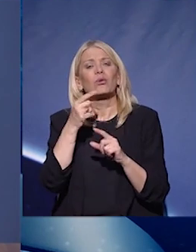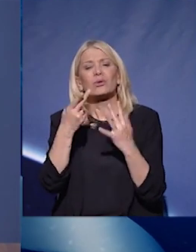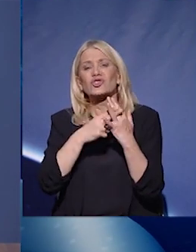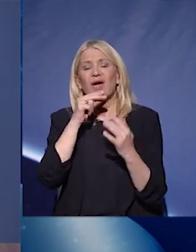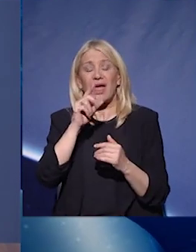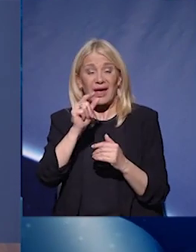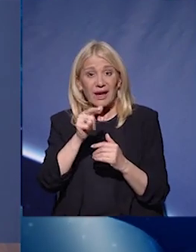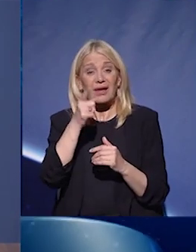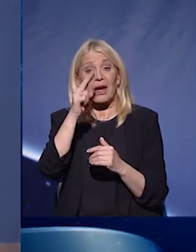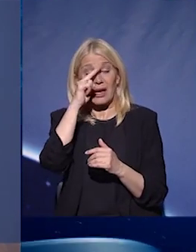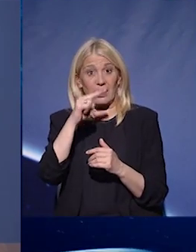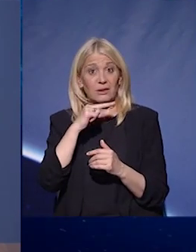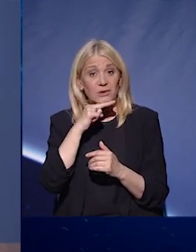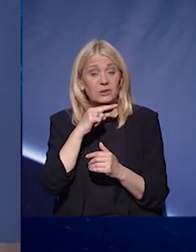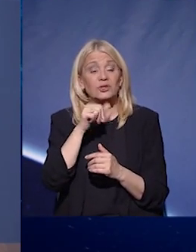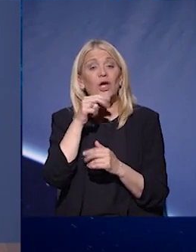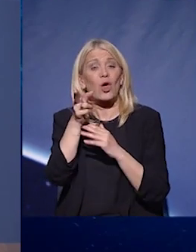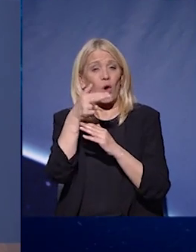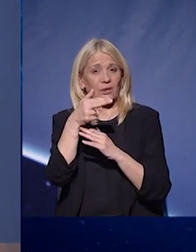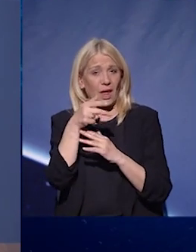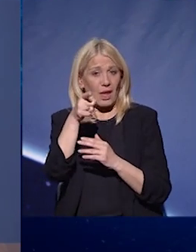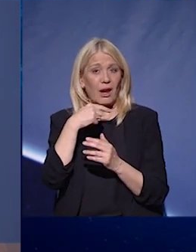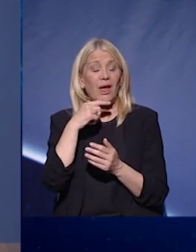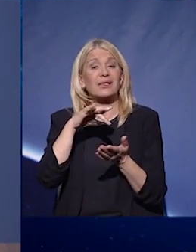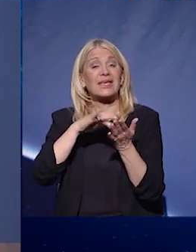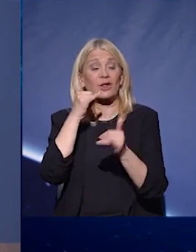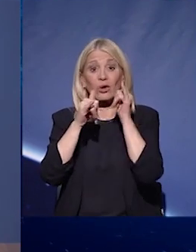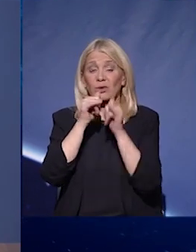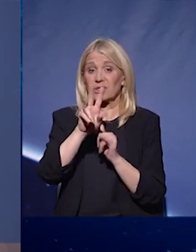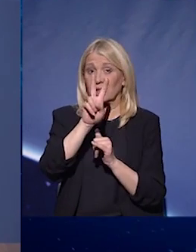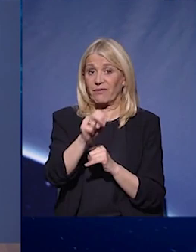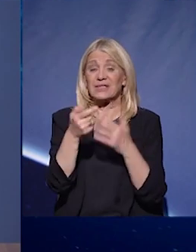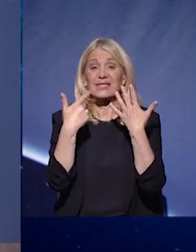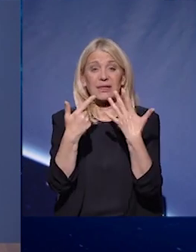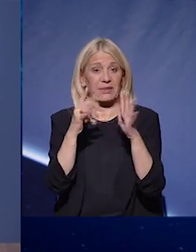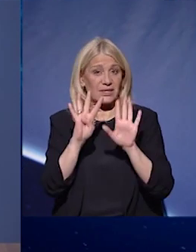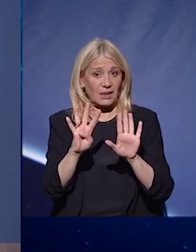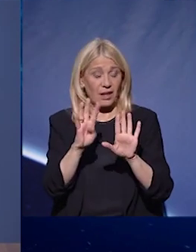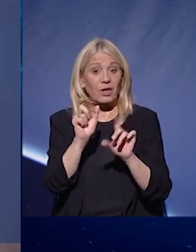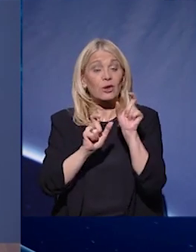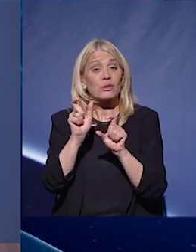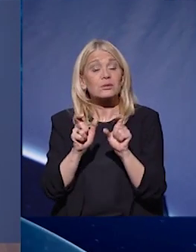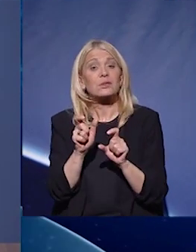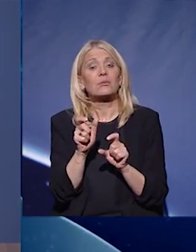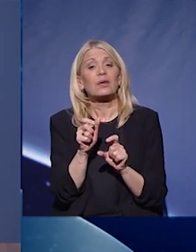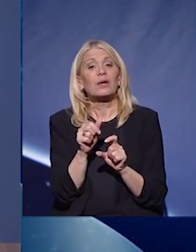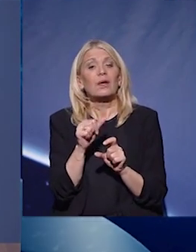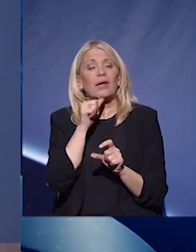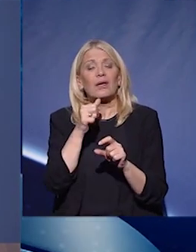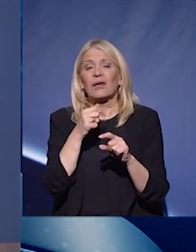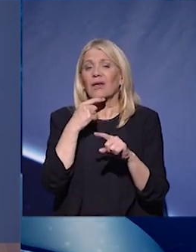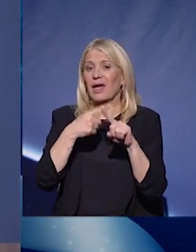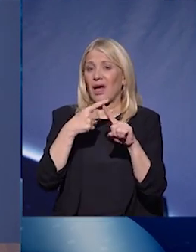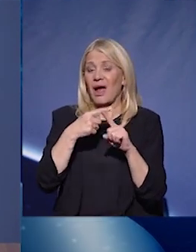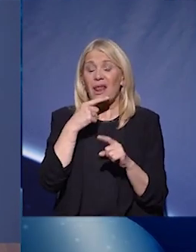Čajer Niš i hotelu Centru Turist 279 i u hali